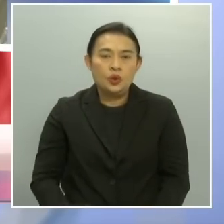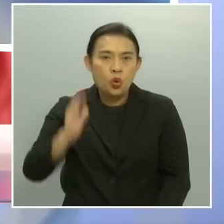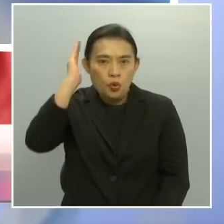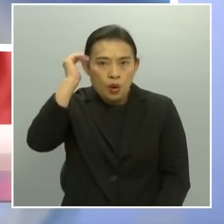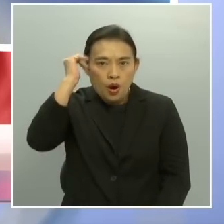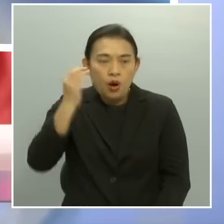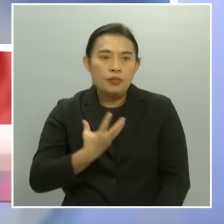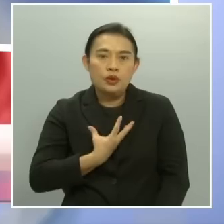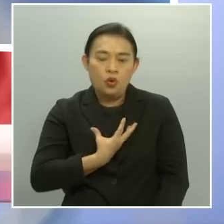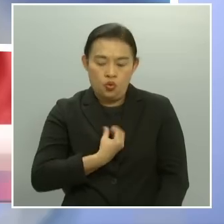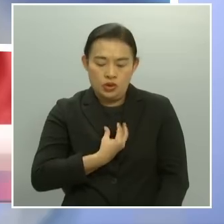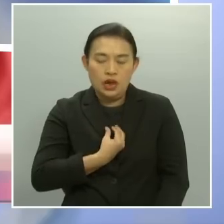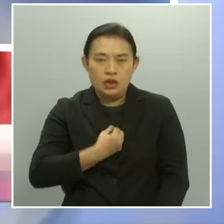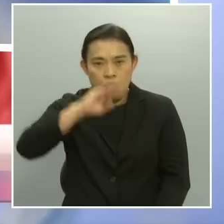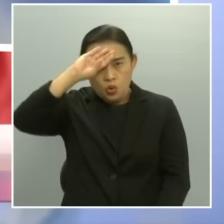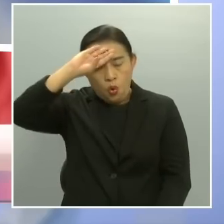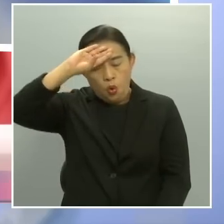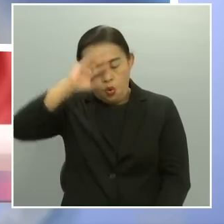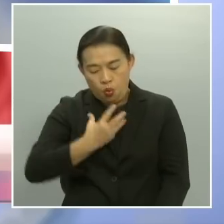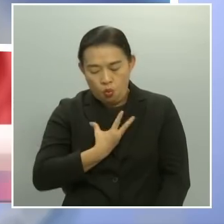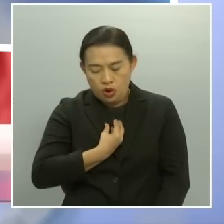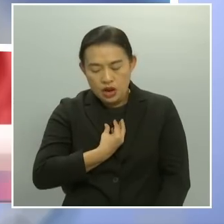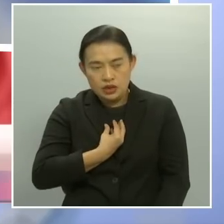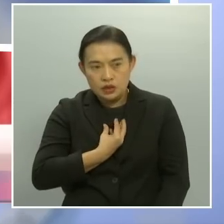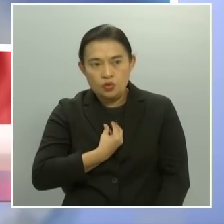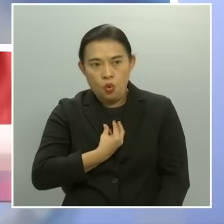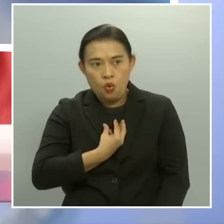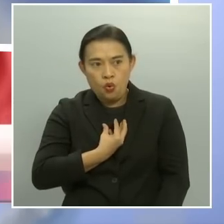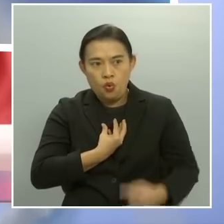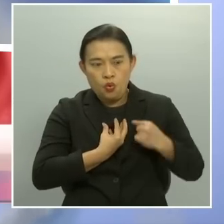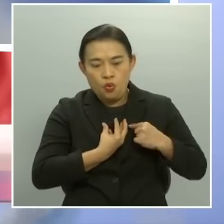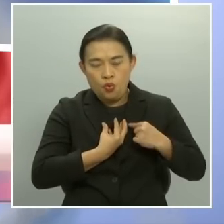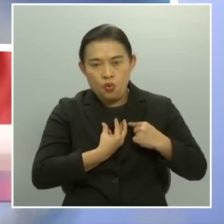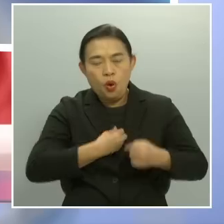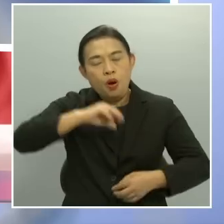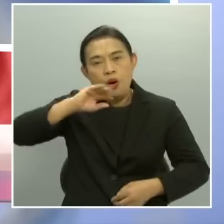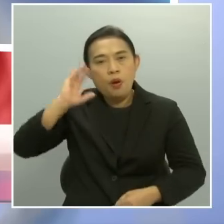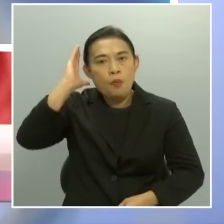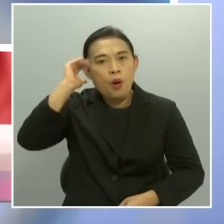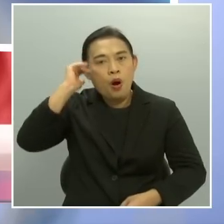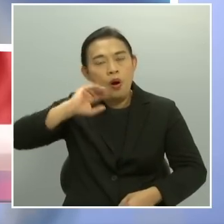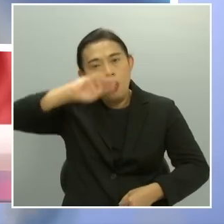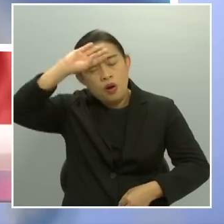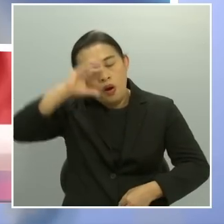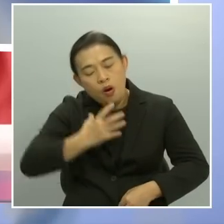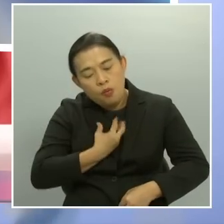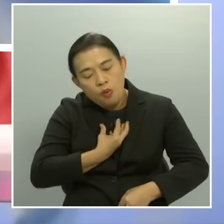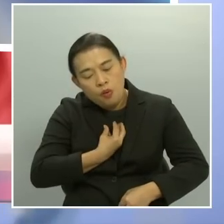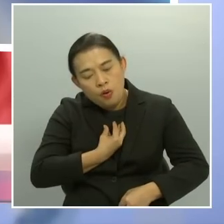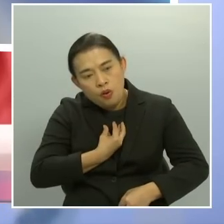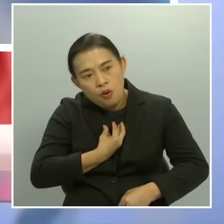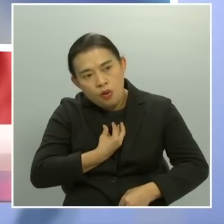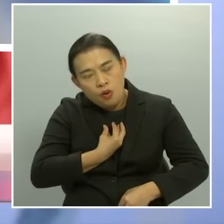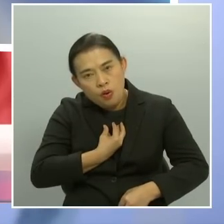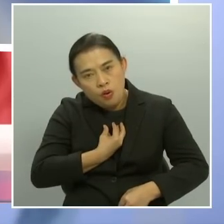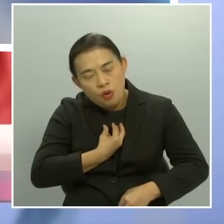คหัวใจซึ่งตอนนี้เนี่ยคือคุณพ่อเป็นหนักถึงขั้นว่าถึงแม้จะใส่เซนต์ขดลวดเข้